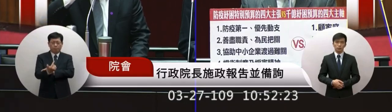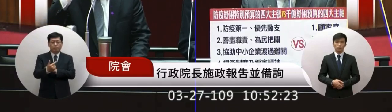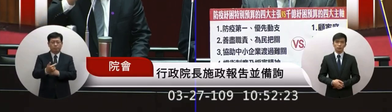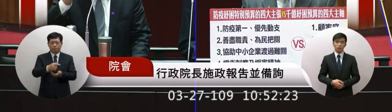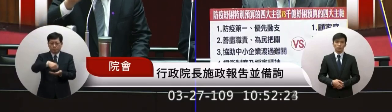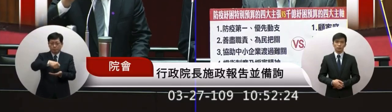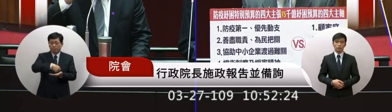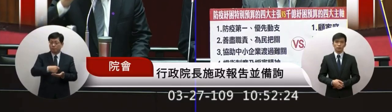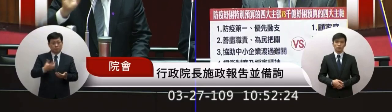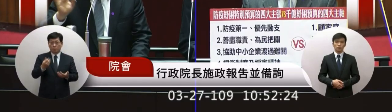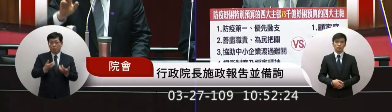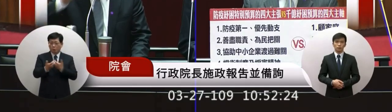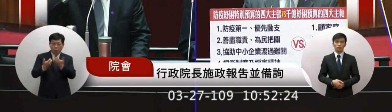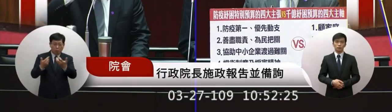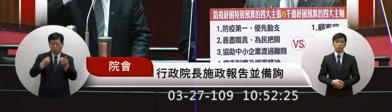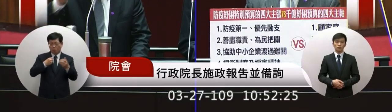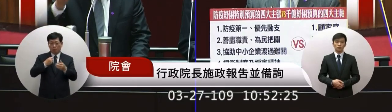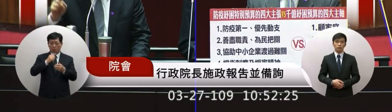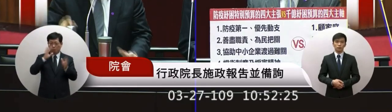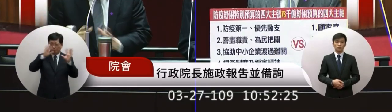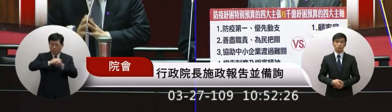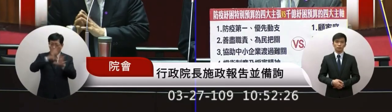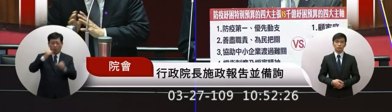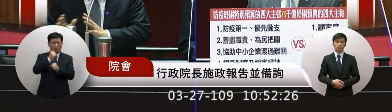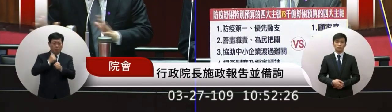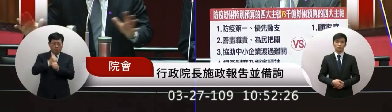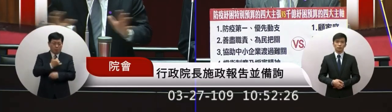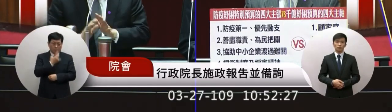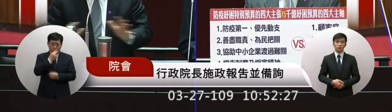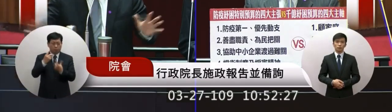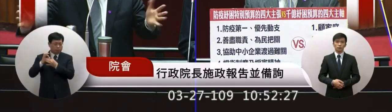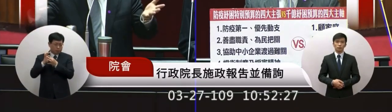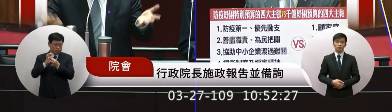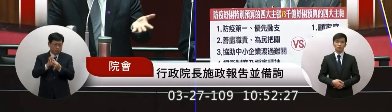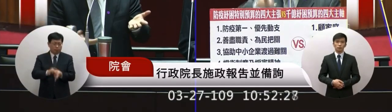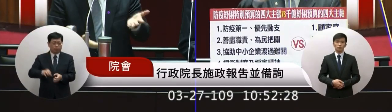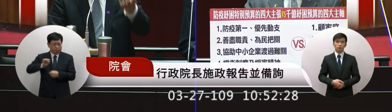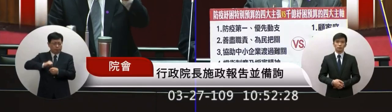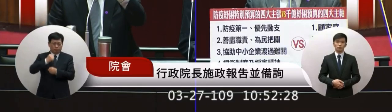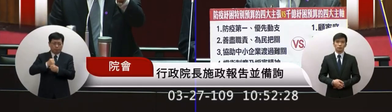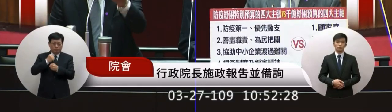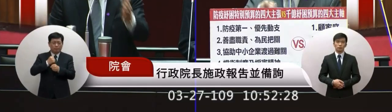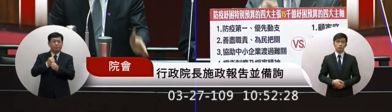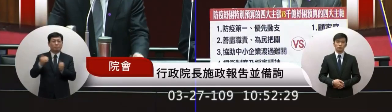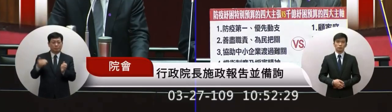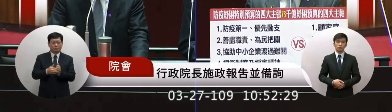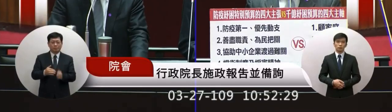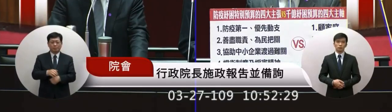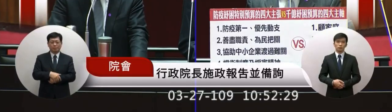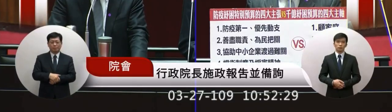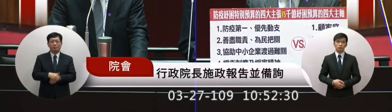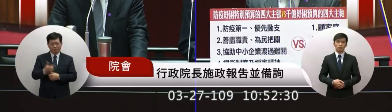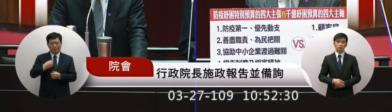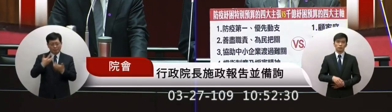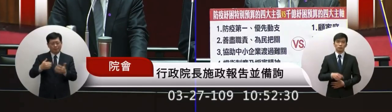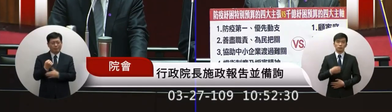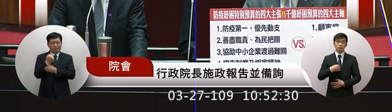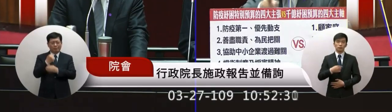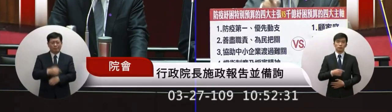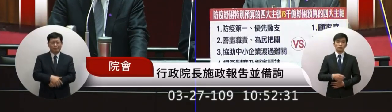都不分日夜，而且礼拜六、礼拜天，大家都整个做出来，也请委员都支